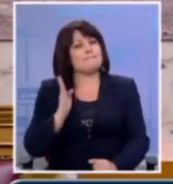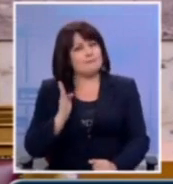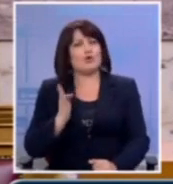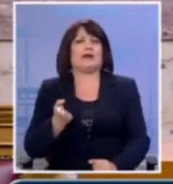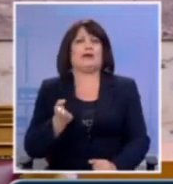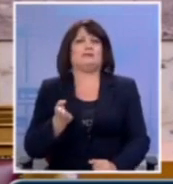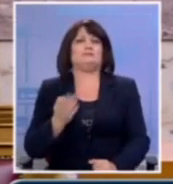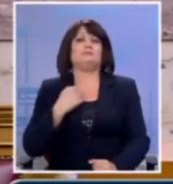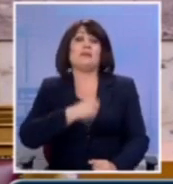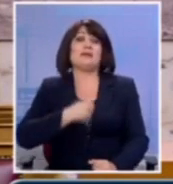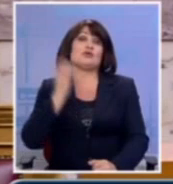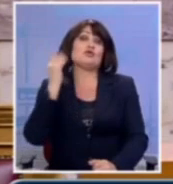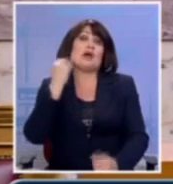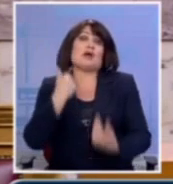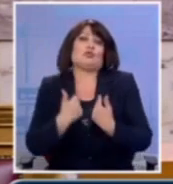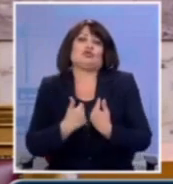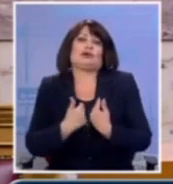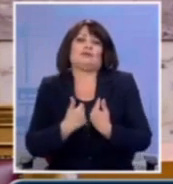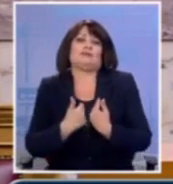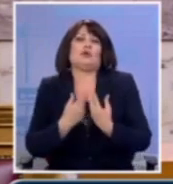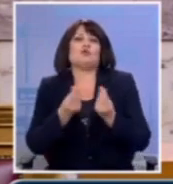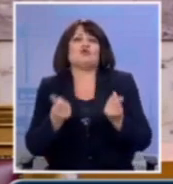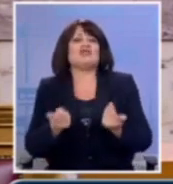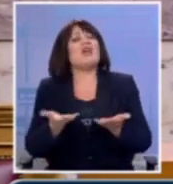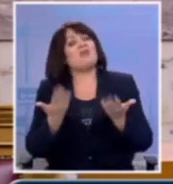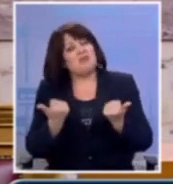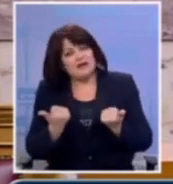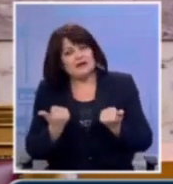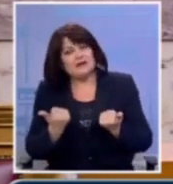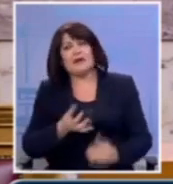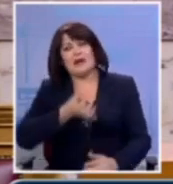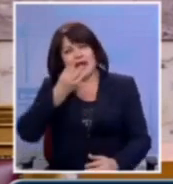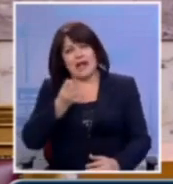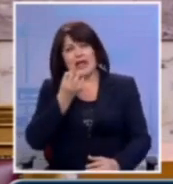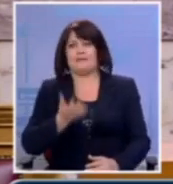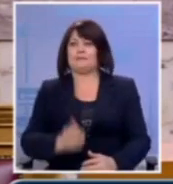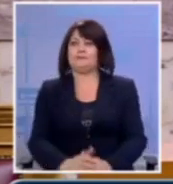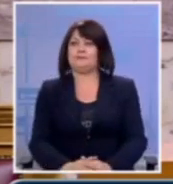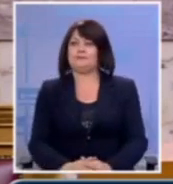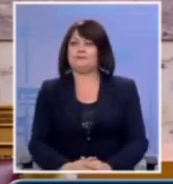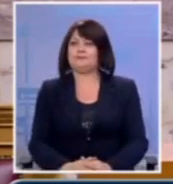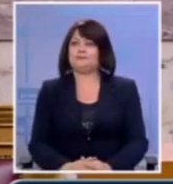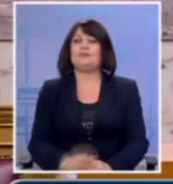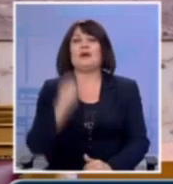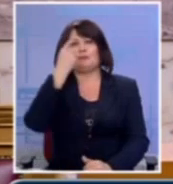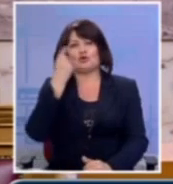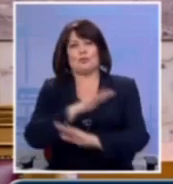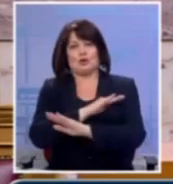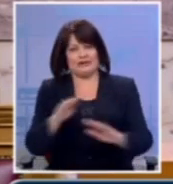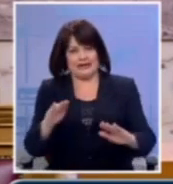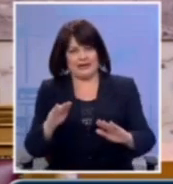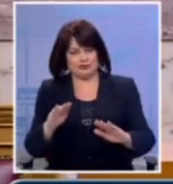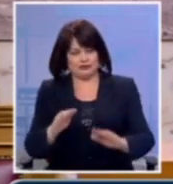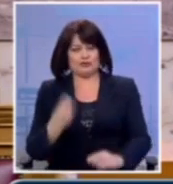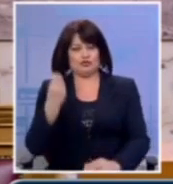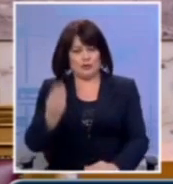δυστυχώς αυτά τα οποία ακούστηκαν προηγουμένως δεν ήταν ουσία του ζητήματος, τότε ομιλεί από το βήμα. Έληξε το προσωπικό, επί του οποίου